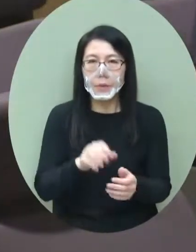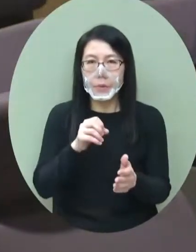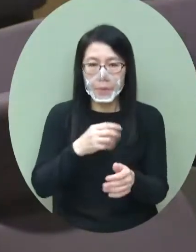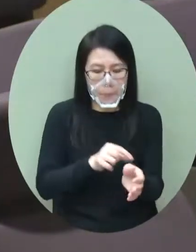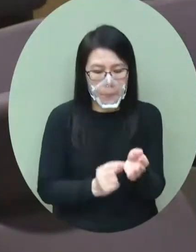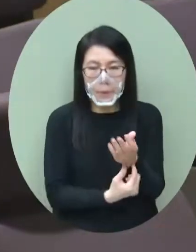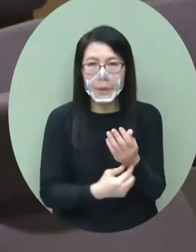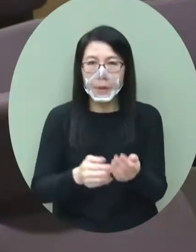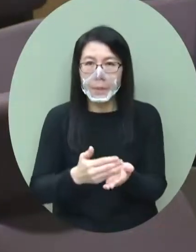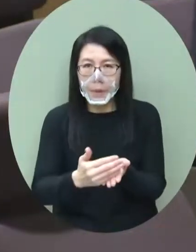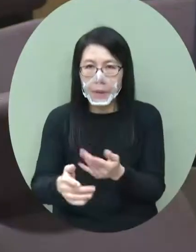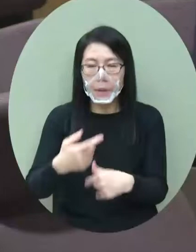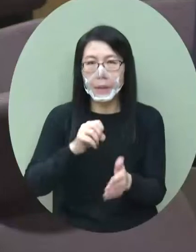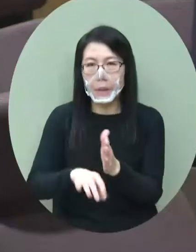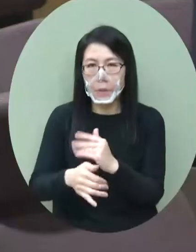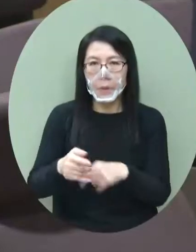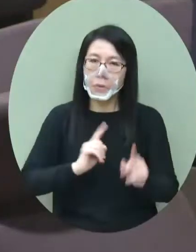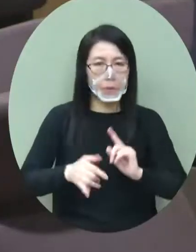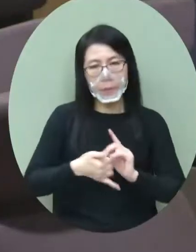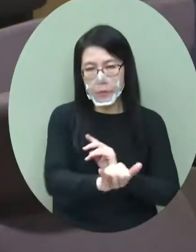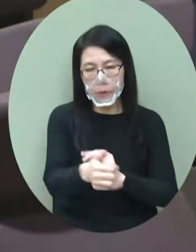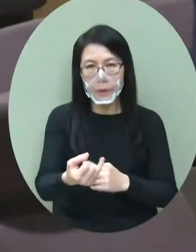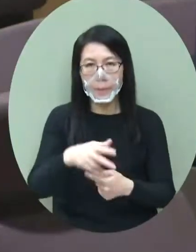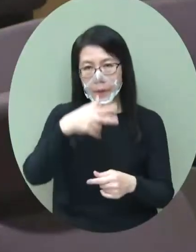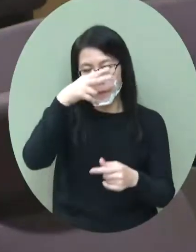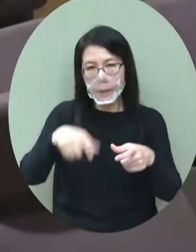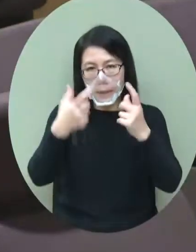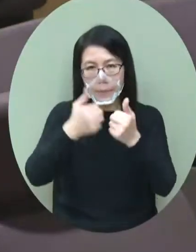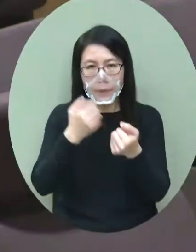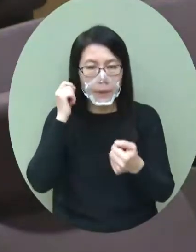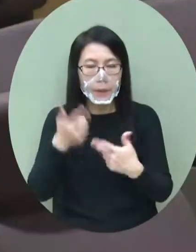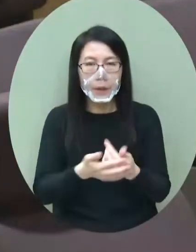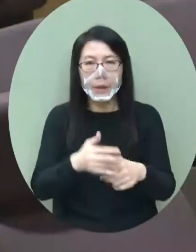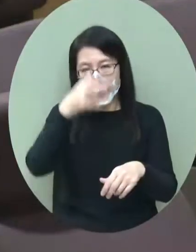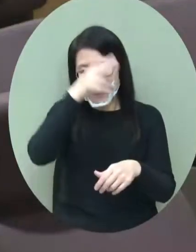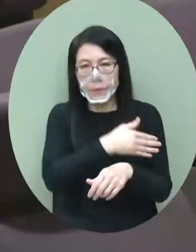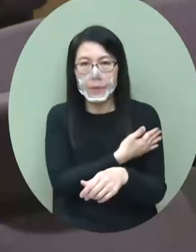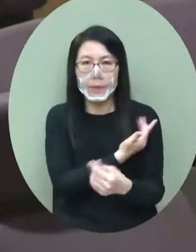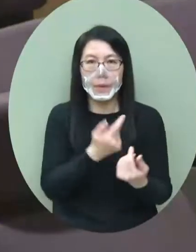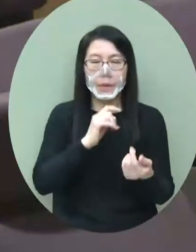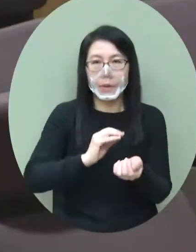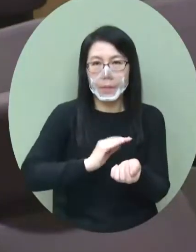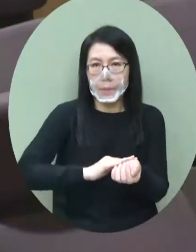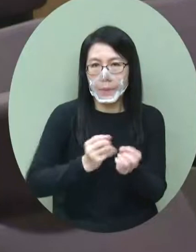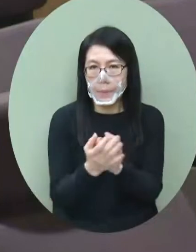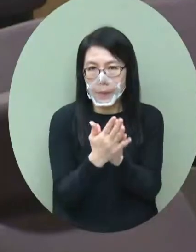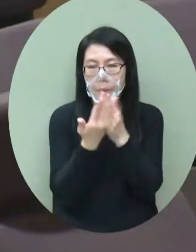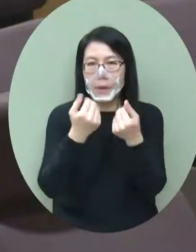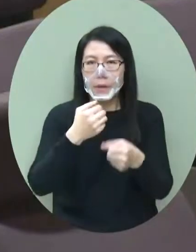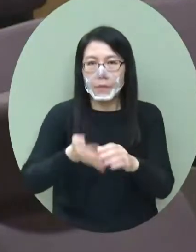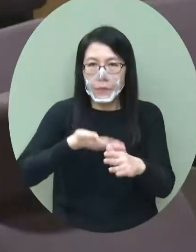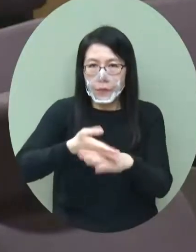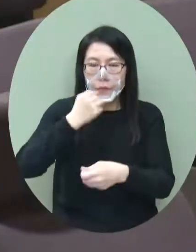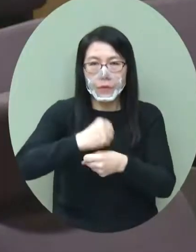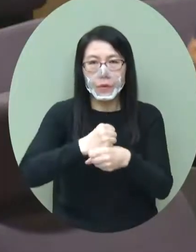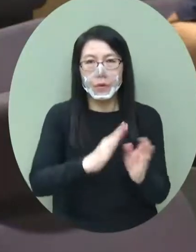袋了，这是不是漏洞呢？是不是任由他们就上街呢？公务事务局已经更新了